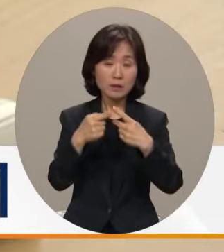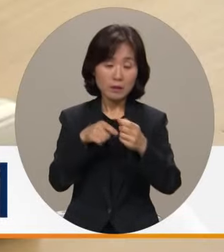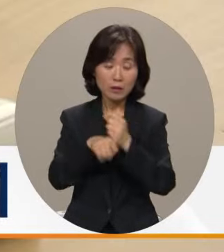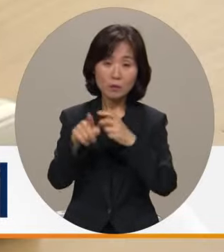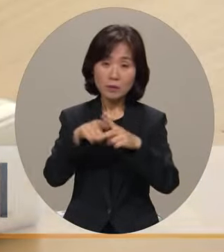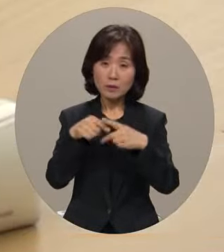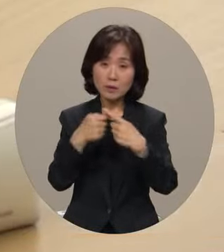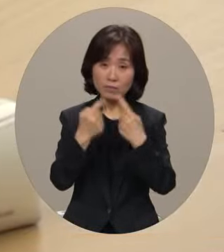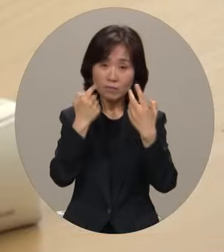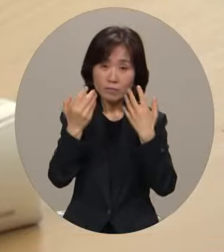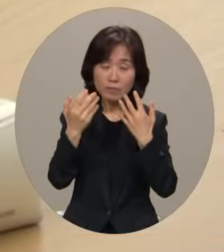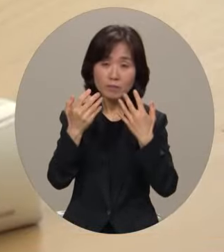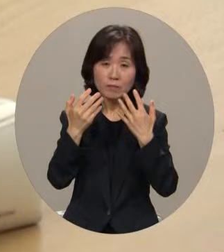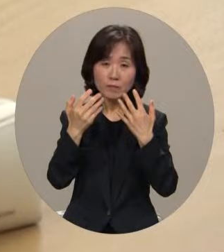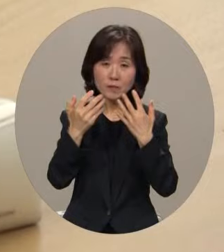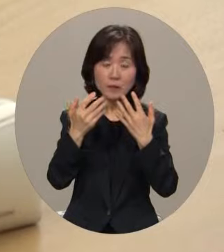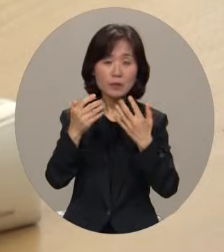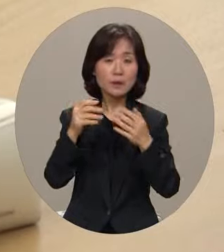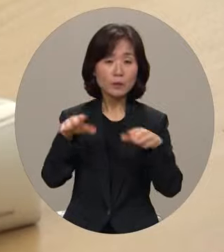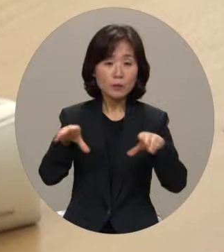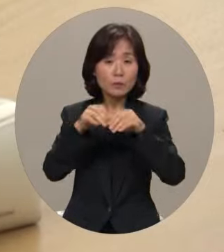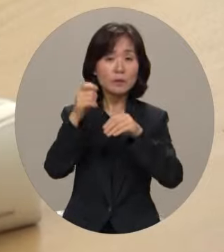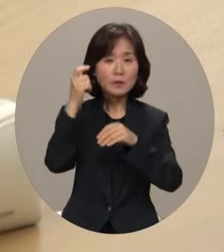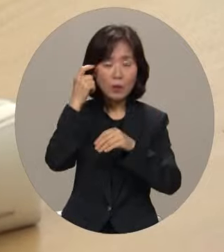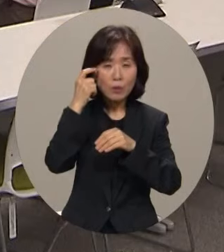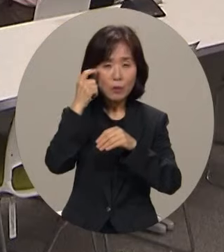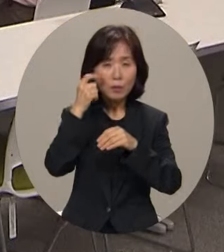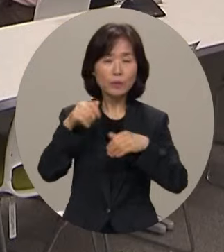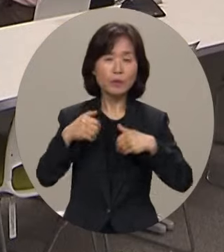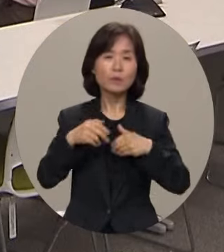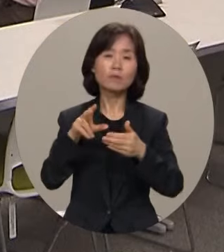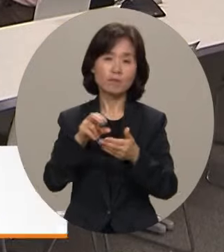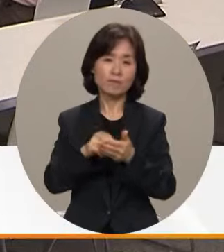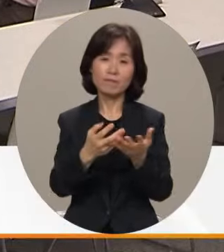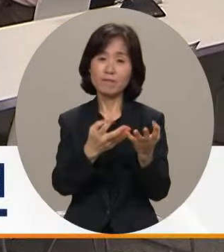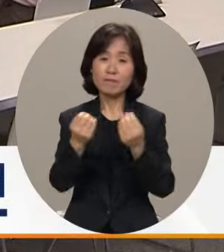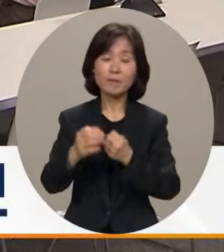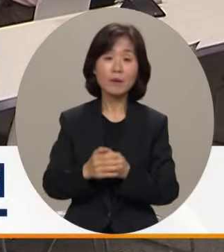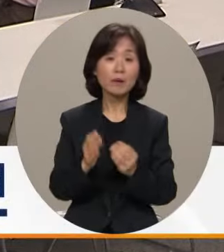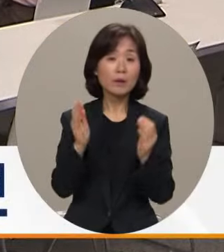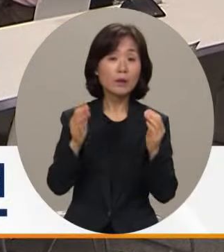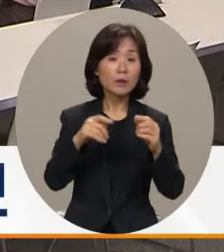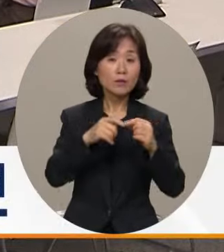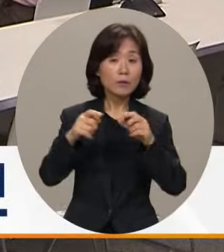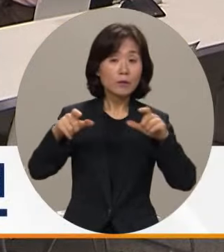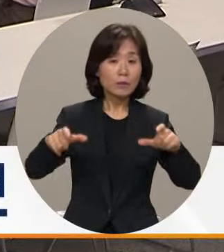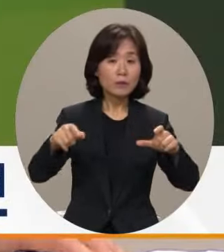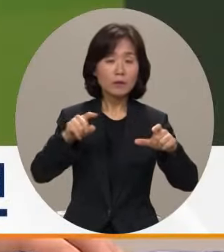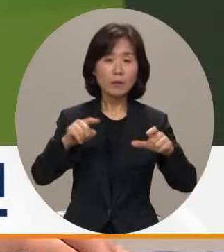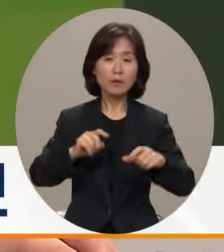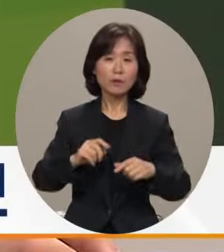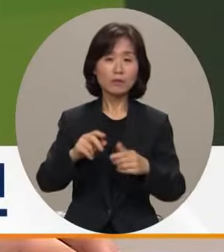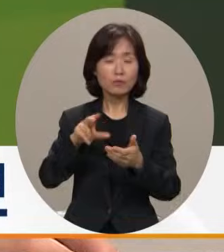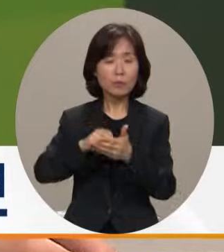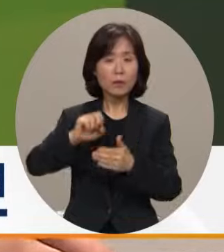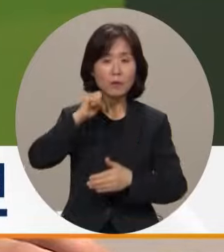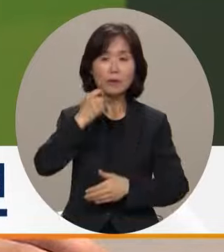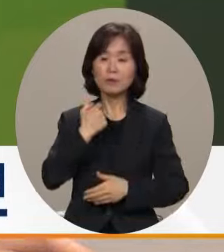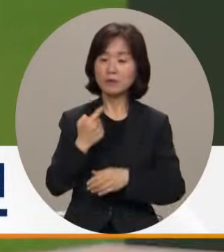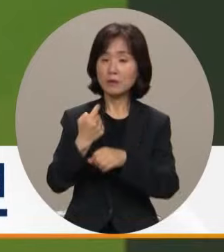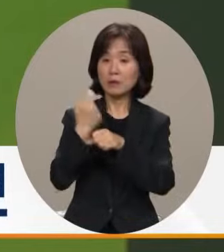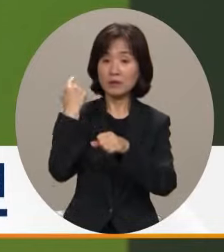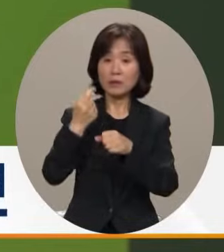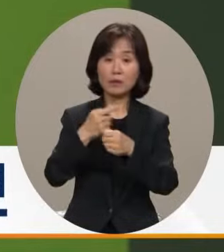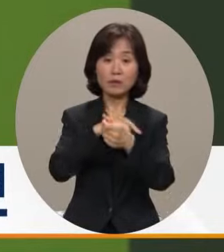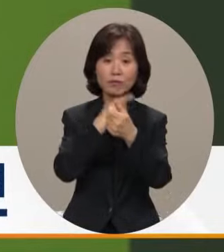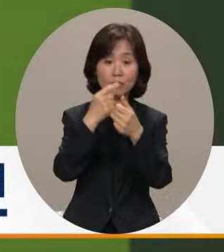사고력을 요구하는 문제들이 다수 출제됐습니다 과목별로 보면 국어 영역은 어렵게 출제된 지난해